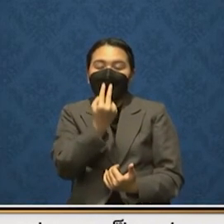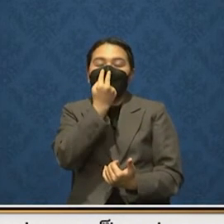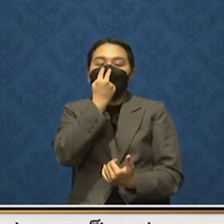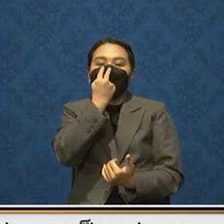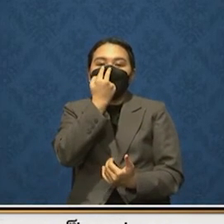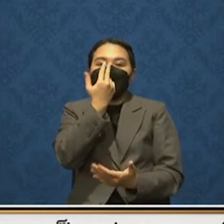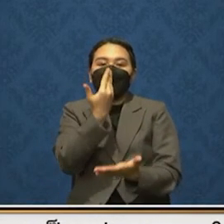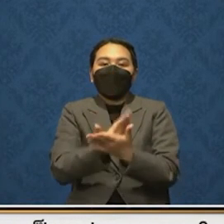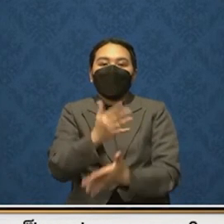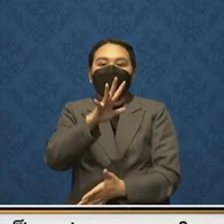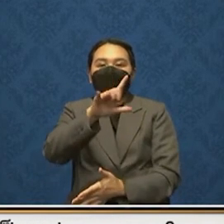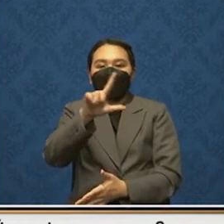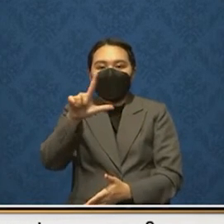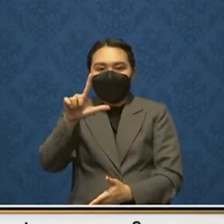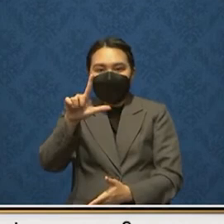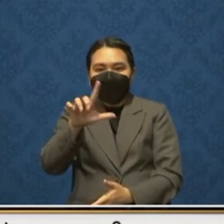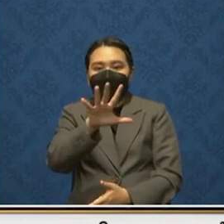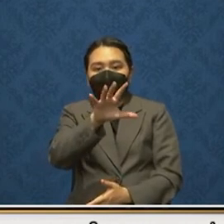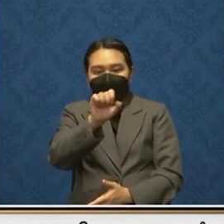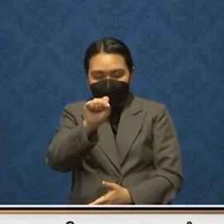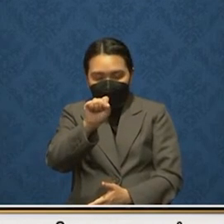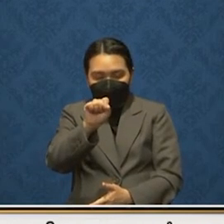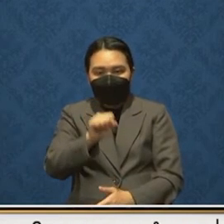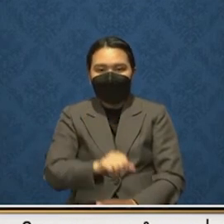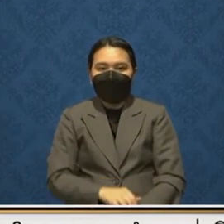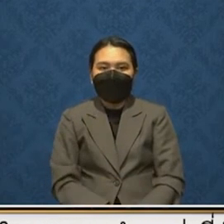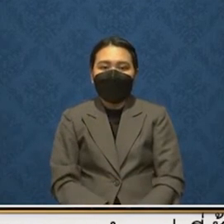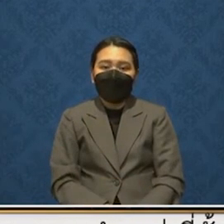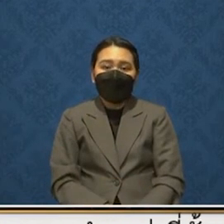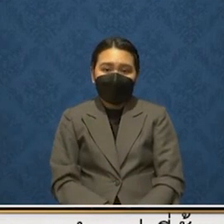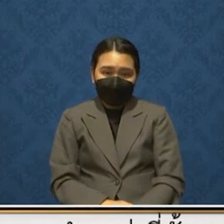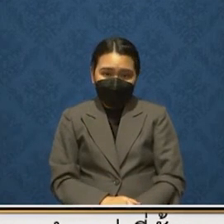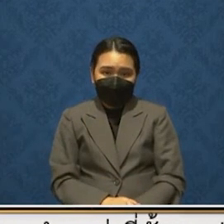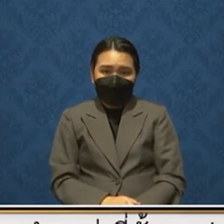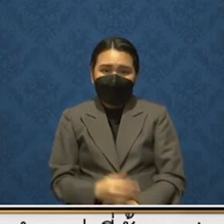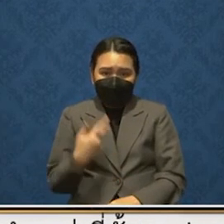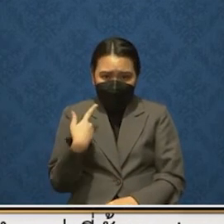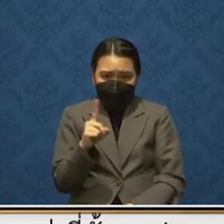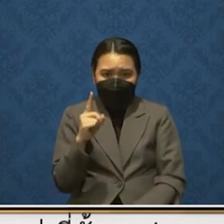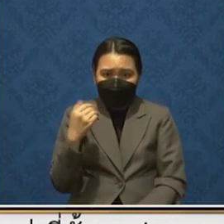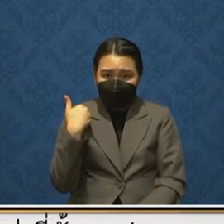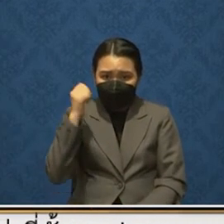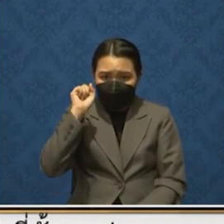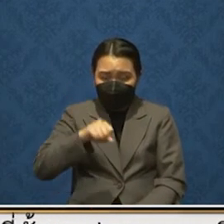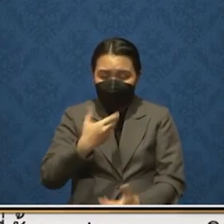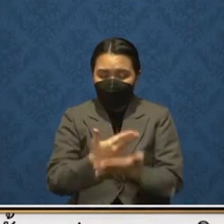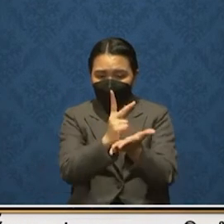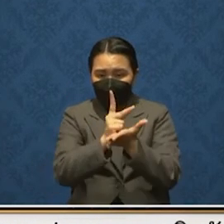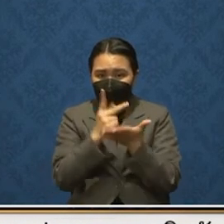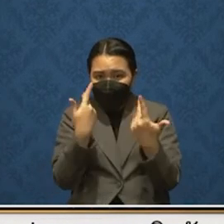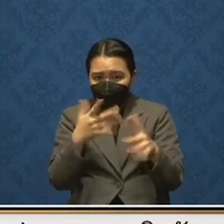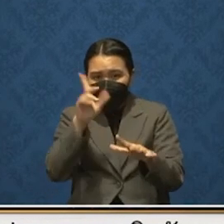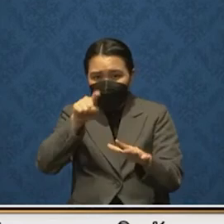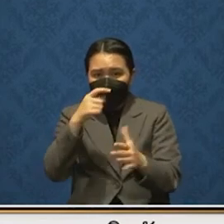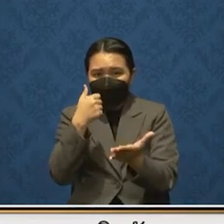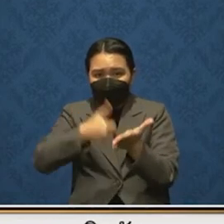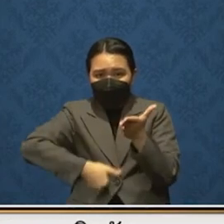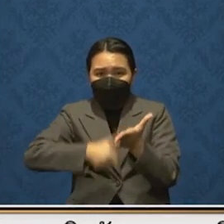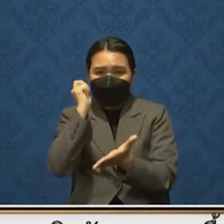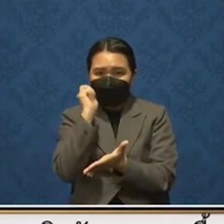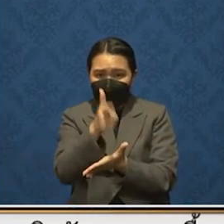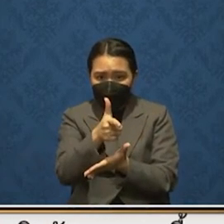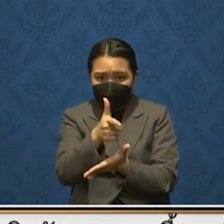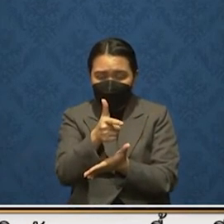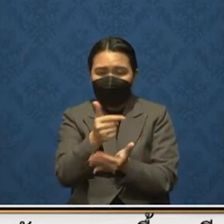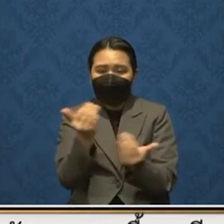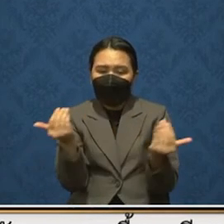เข้าไปแล้ว5, บาท5,000 บาทนะครับมั่นคุมไครับกลูกมาแล้วกตองใช้นี่กันยัโวล